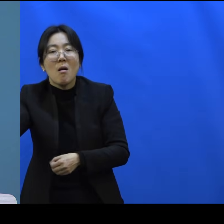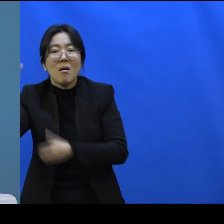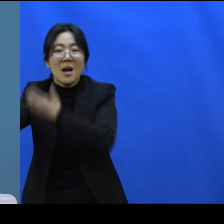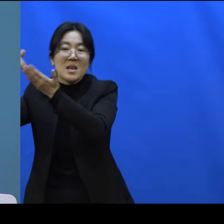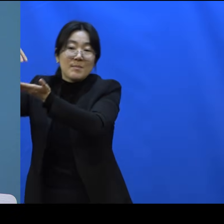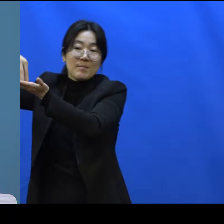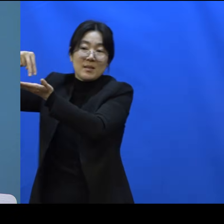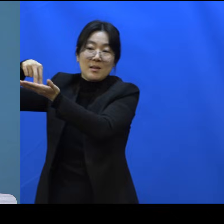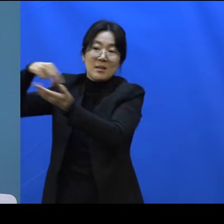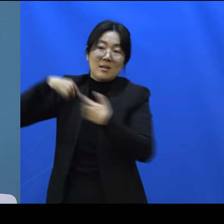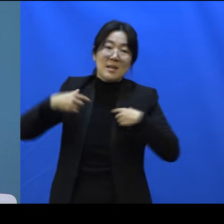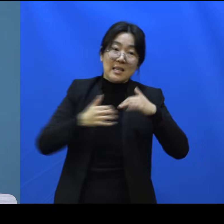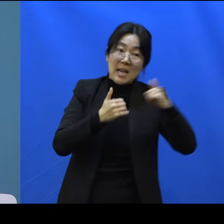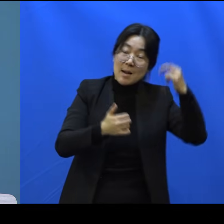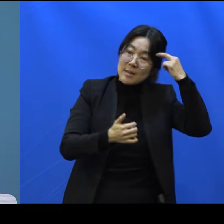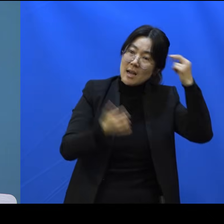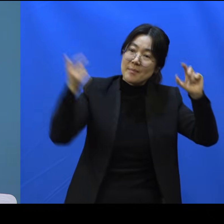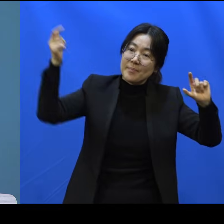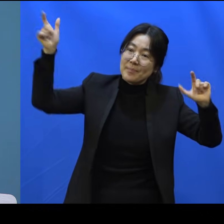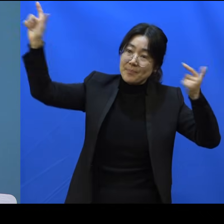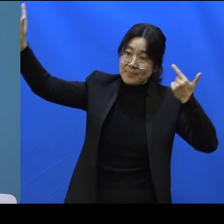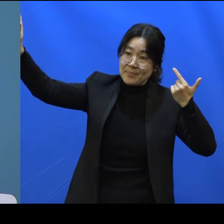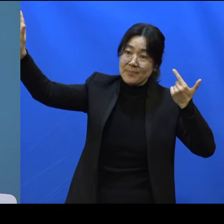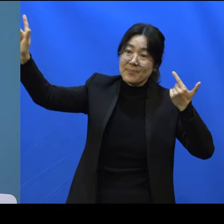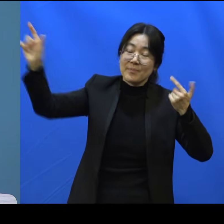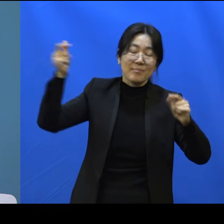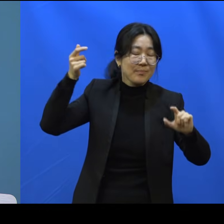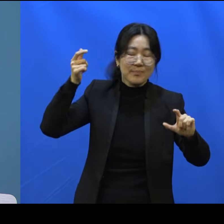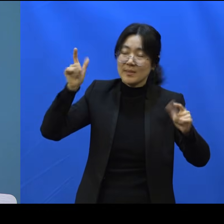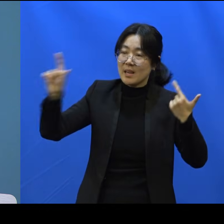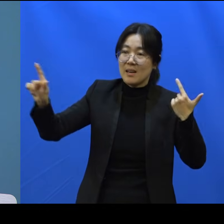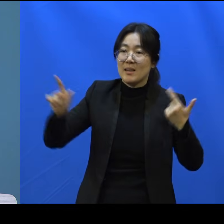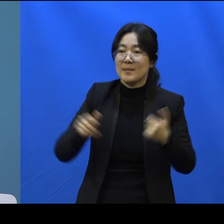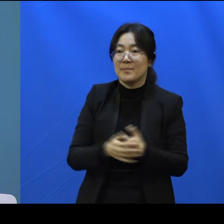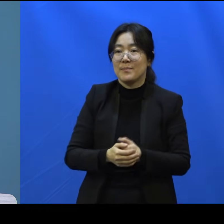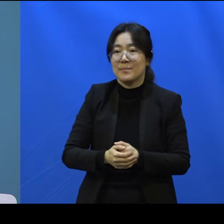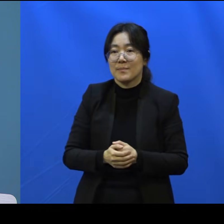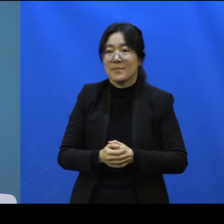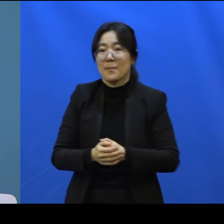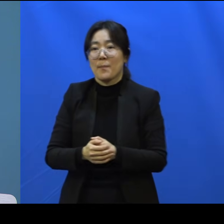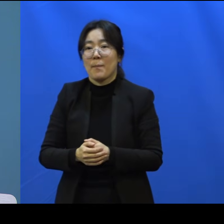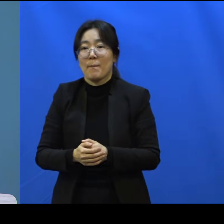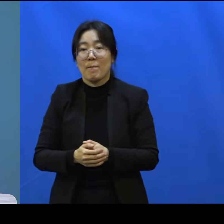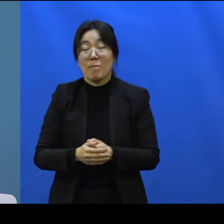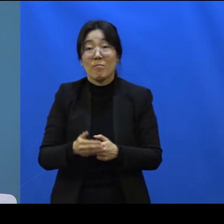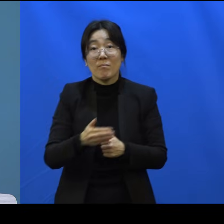여러분, 바울의 놀라운 사역들은 그의 타고난 능력 때문이 아닙니다.